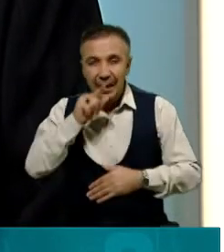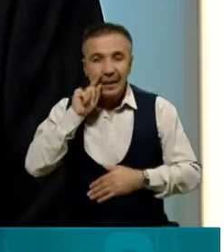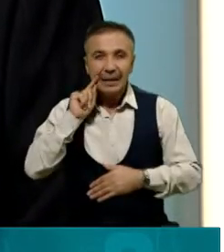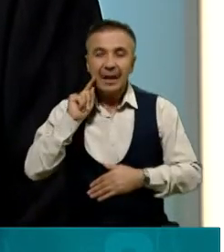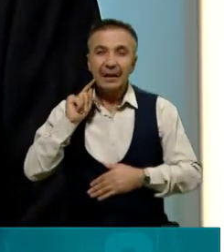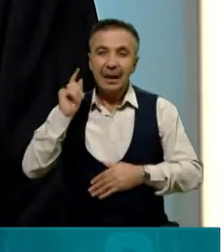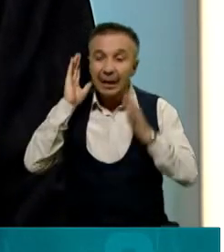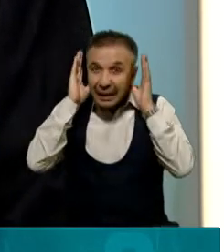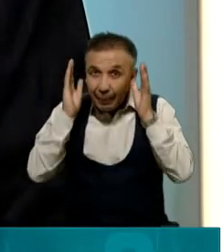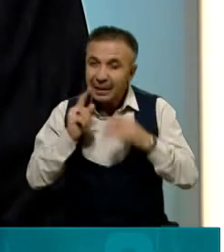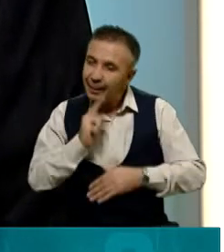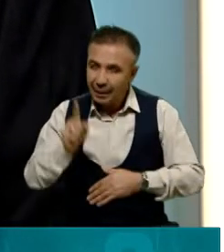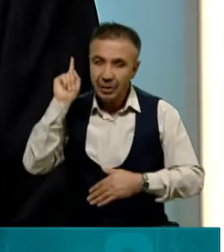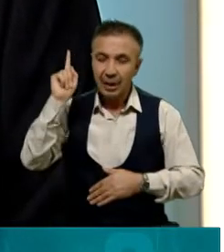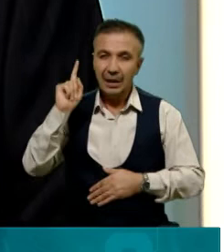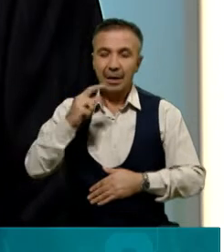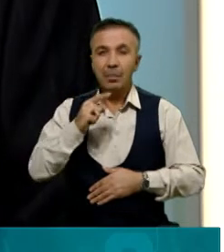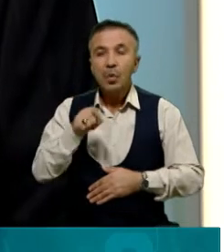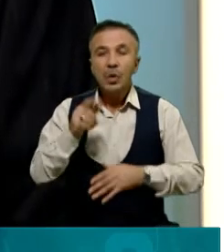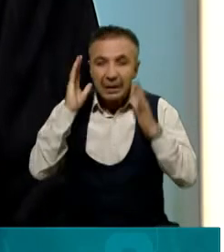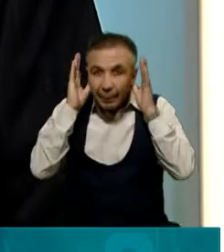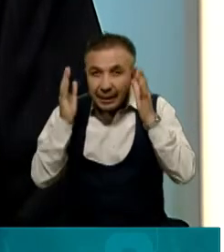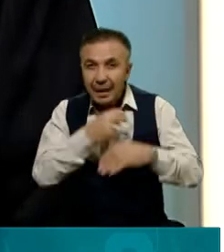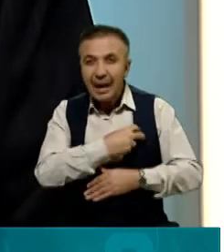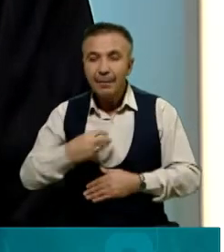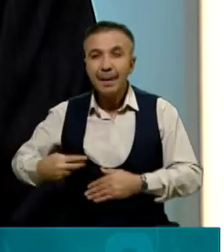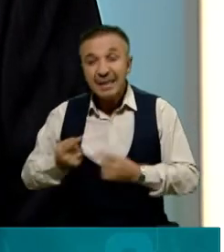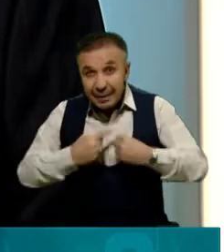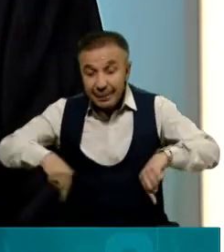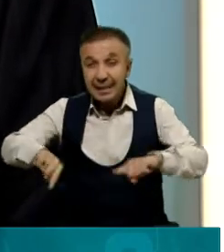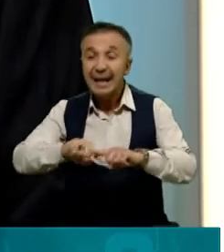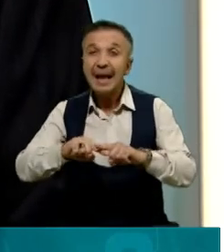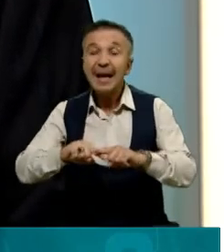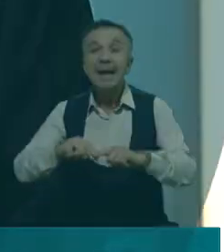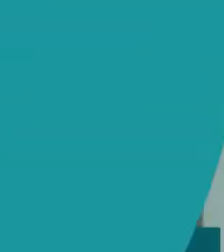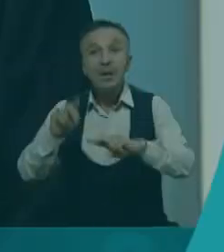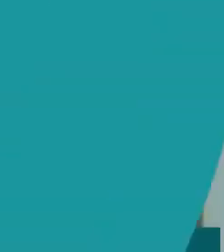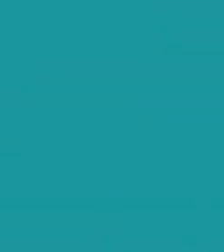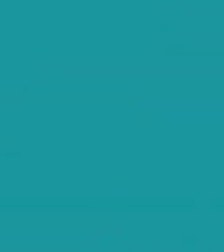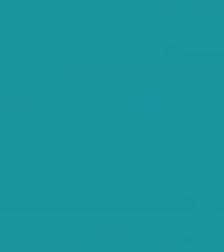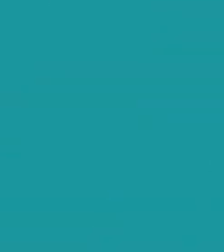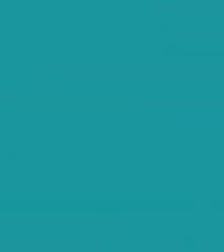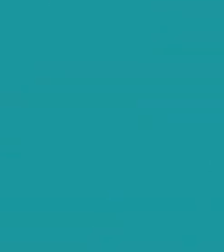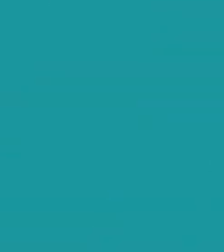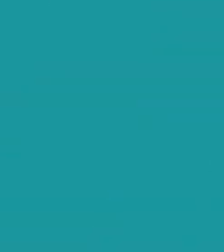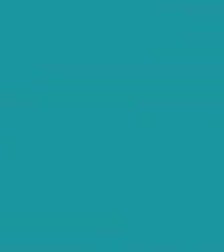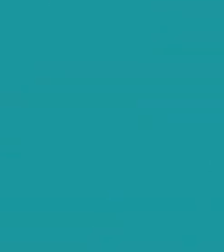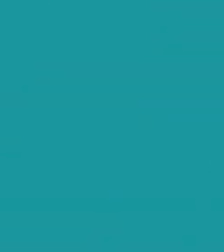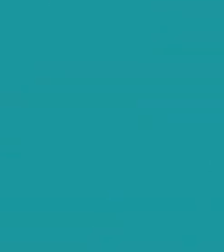namazı Peygamberimizin bize öğrettiği şekliyle kılarsak herkes sevabını elde etmiş olur. Eyvallah.